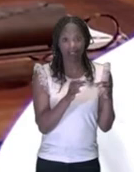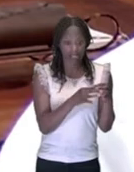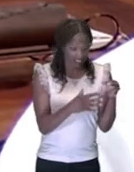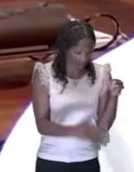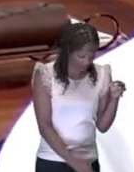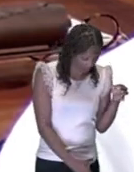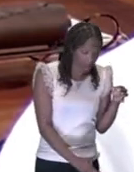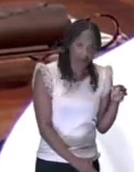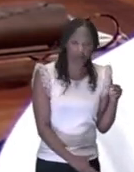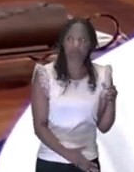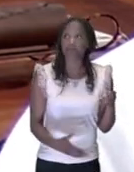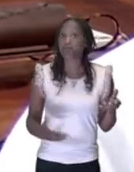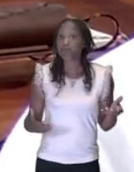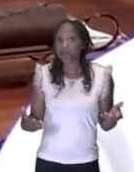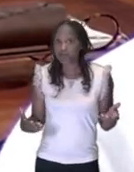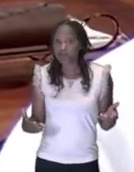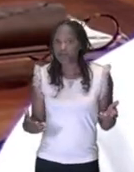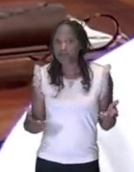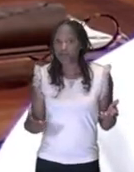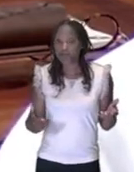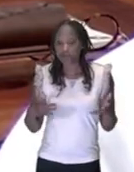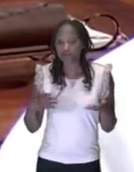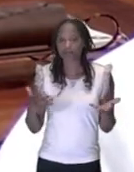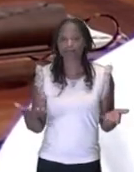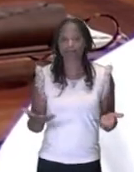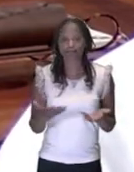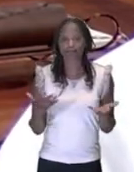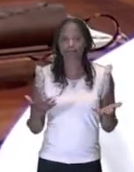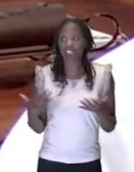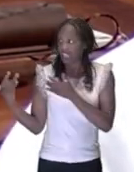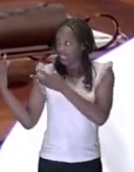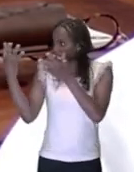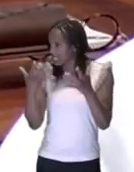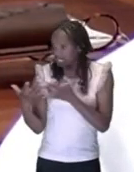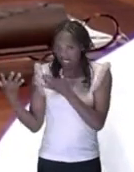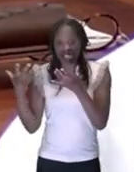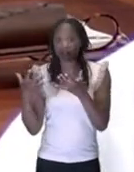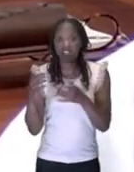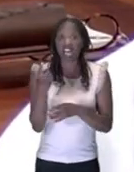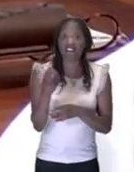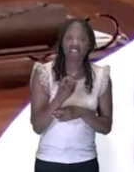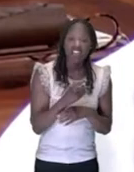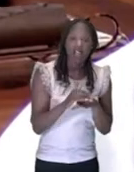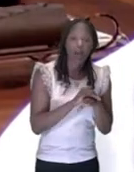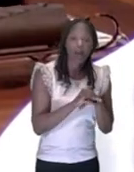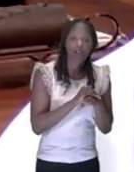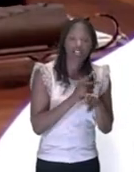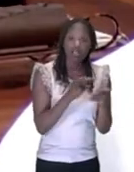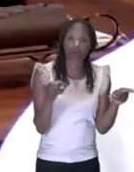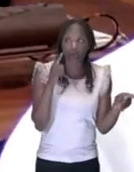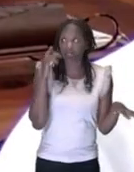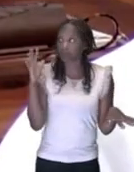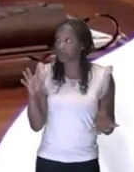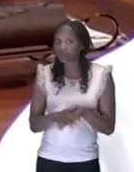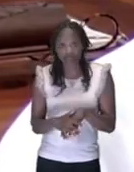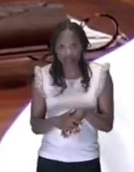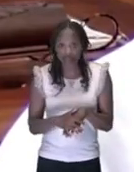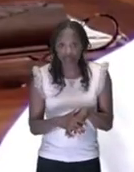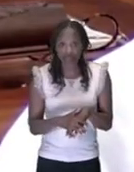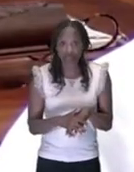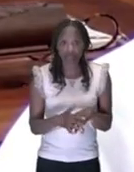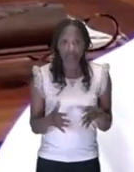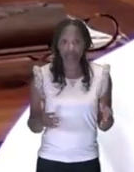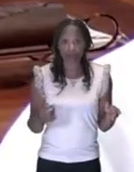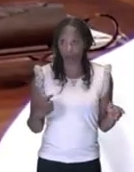traduction, je dirais, chiffrée d'une politique publique. Et j'ai envie de dire qu'on n'y voit pas en fait le souffle, enfin